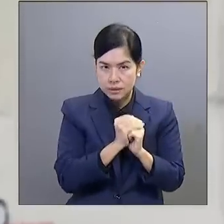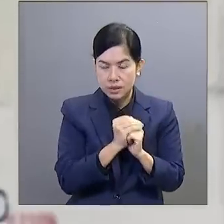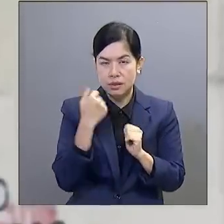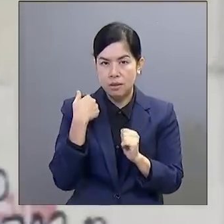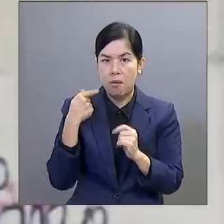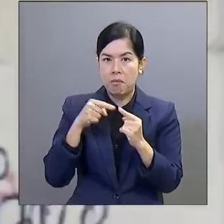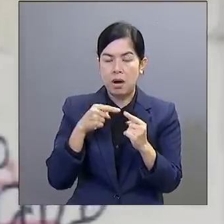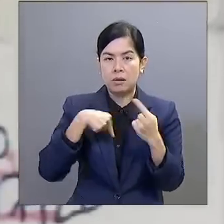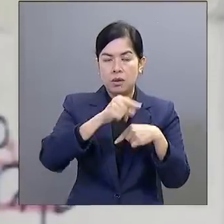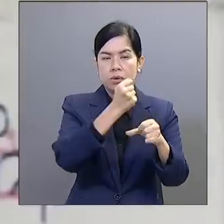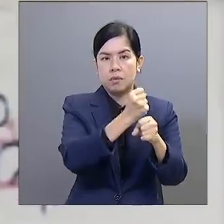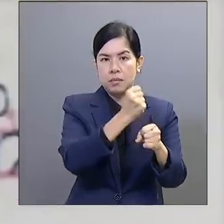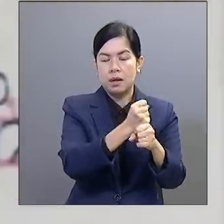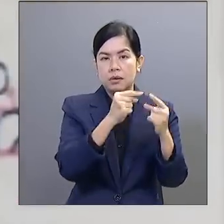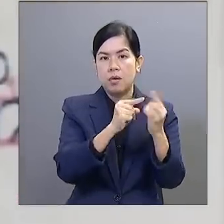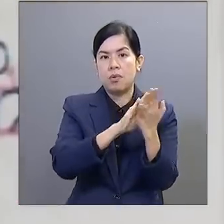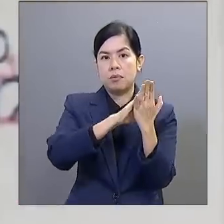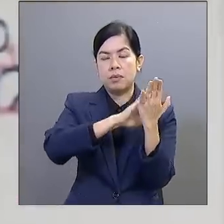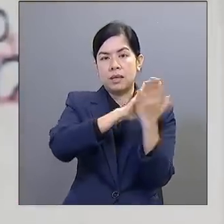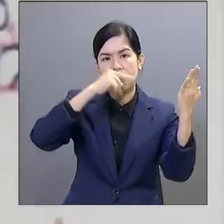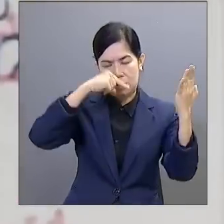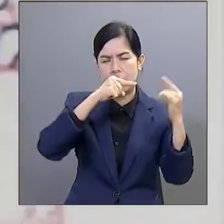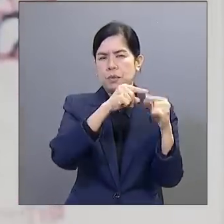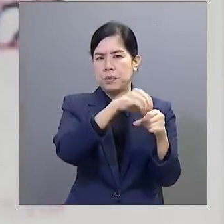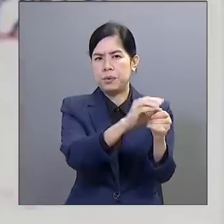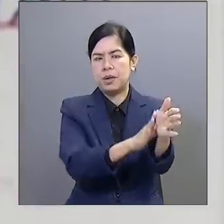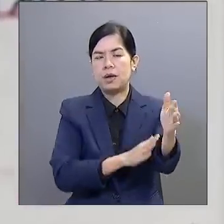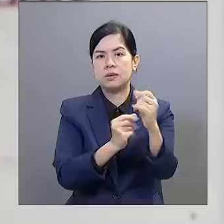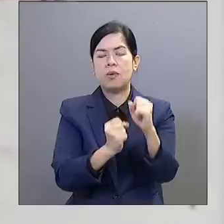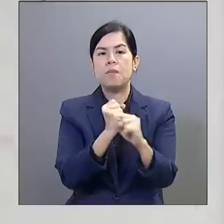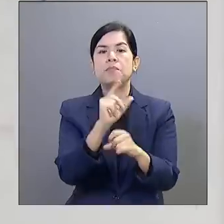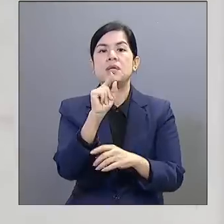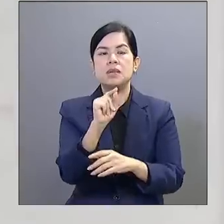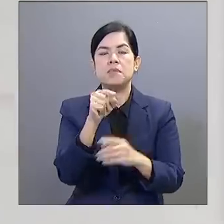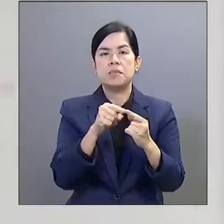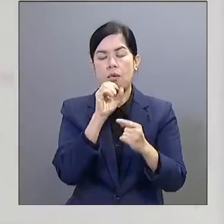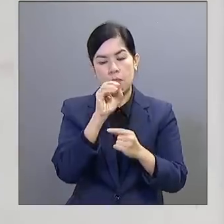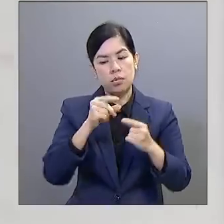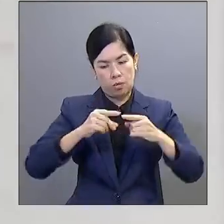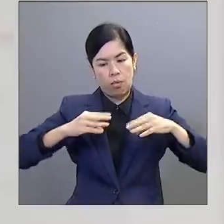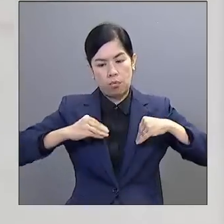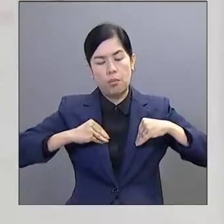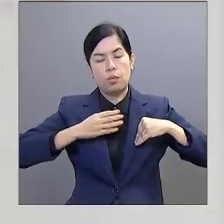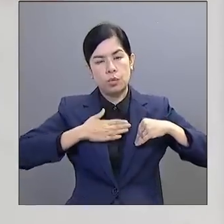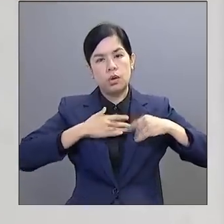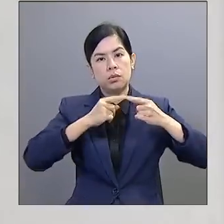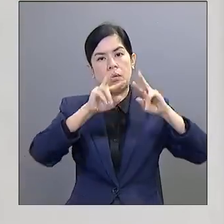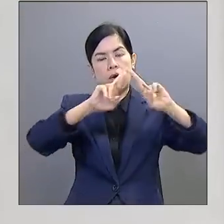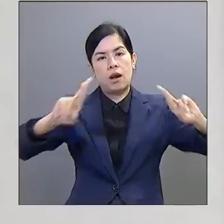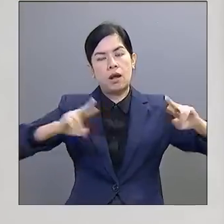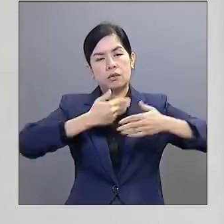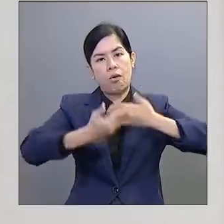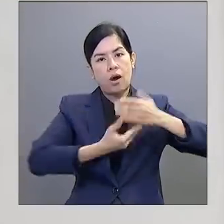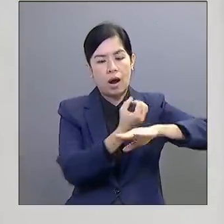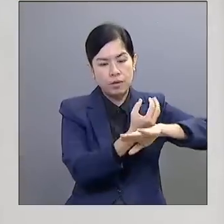งานที่ประเทศไทยเมื่อเกือบ20ปีก่อนแล้วก็ยอมรับเรื่องของการทำธุรกิจเปิดศูนย์แสดงสินค้าอัญมณีธุรกิจ